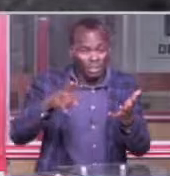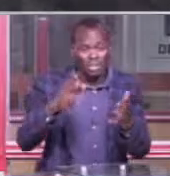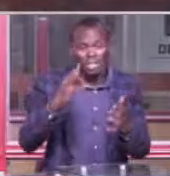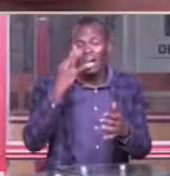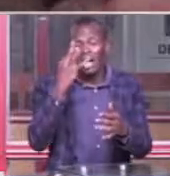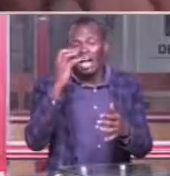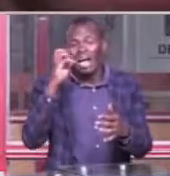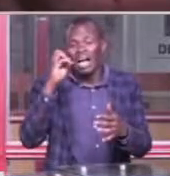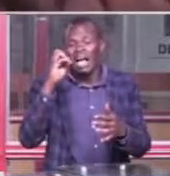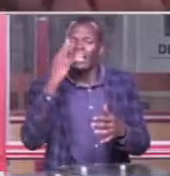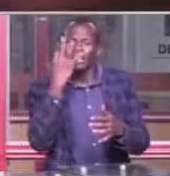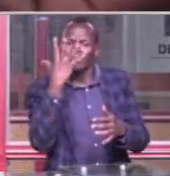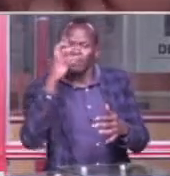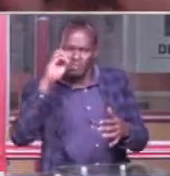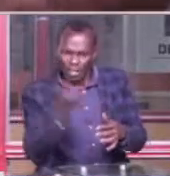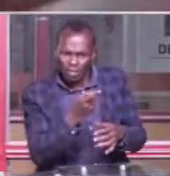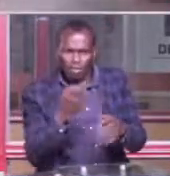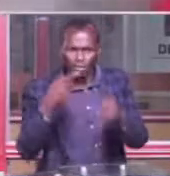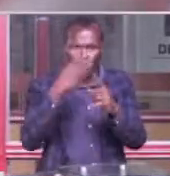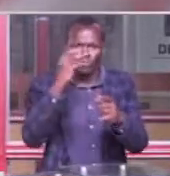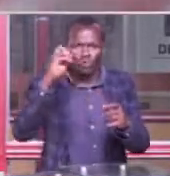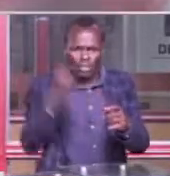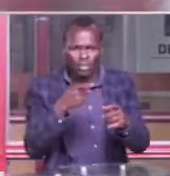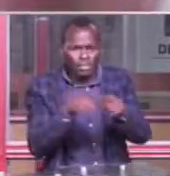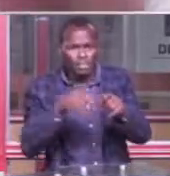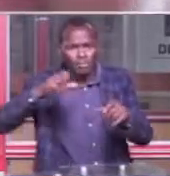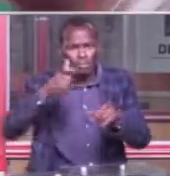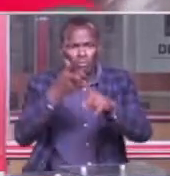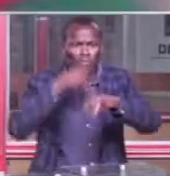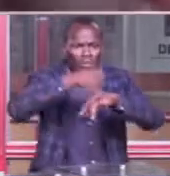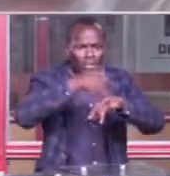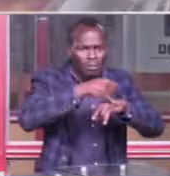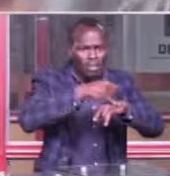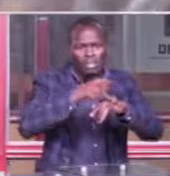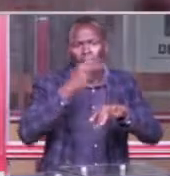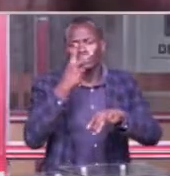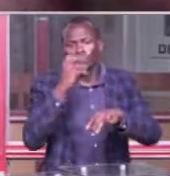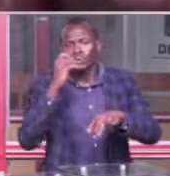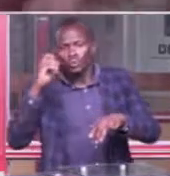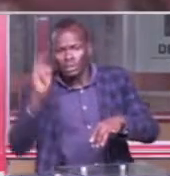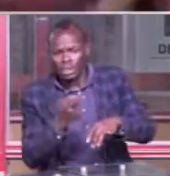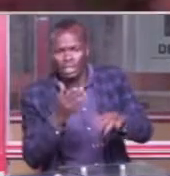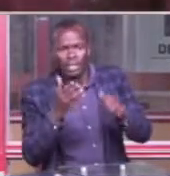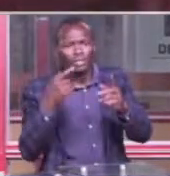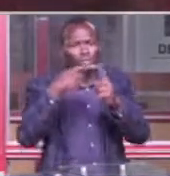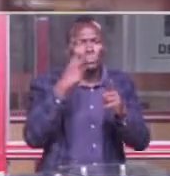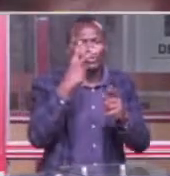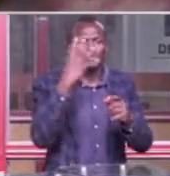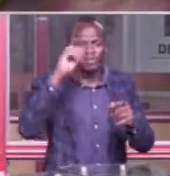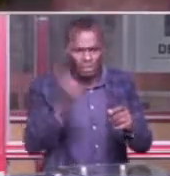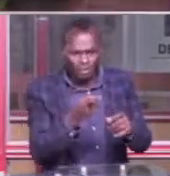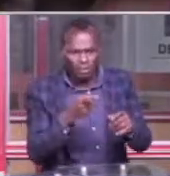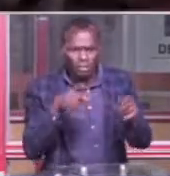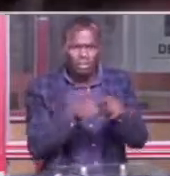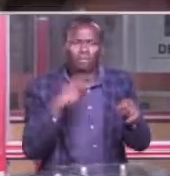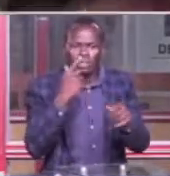w'emitwalo 18 n'emitwalo 2.5 wabula ayogedde ne ku mbeera etali ya kidibo. Atuchovola